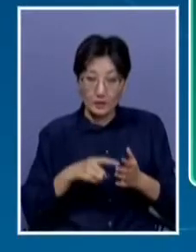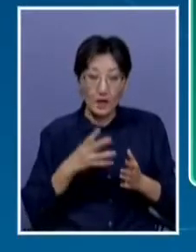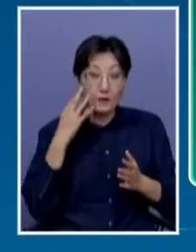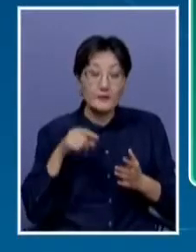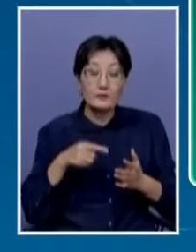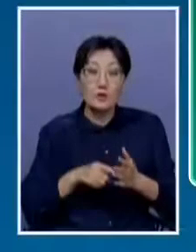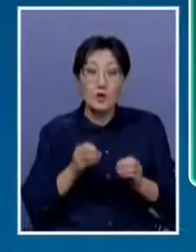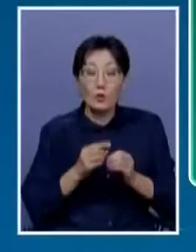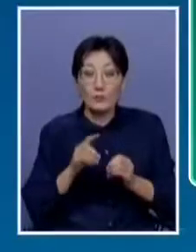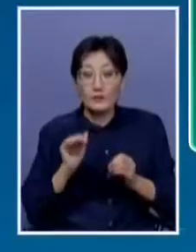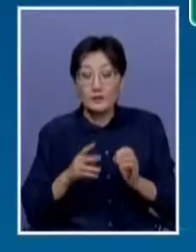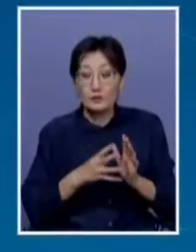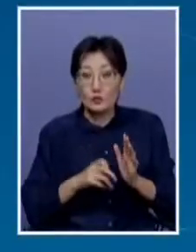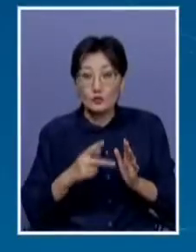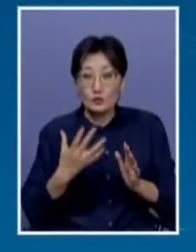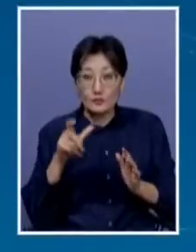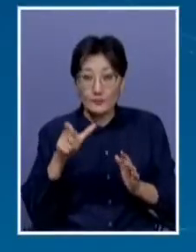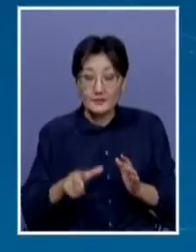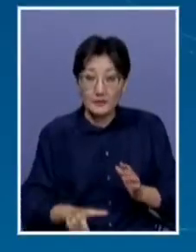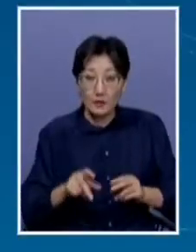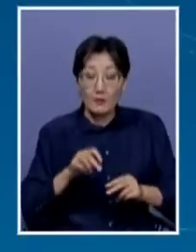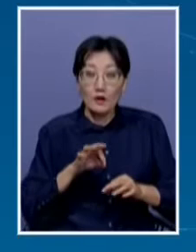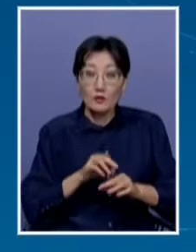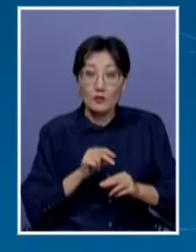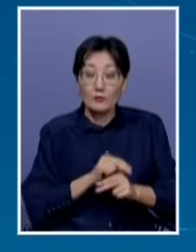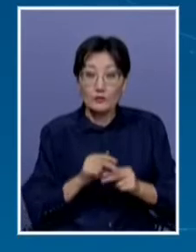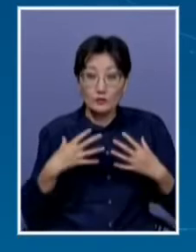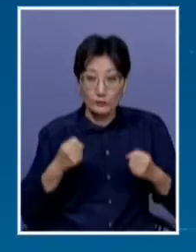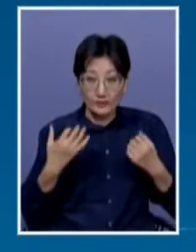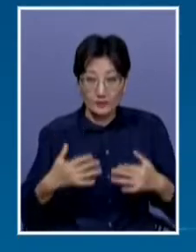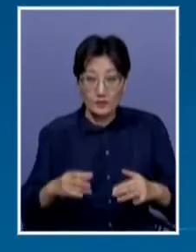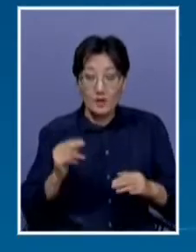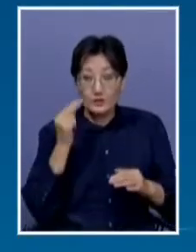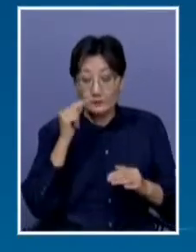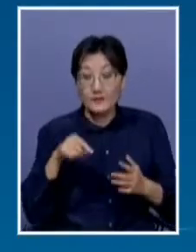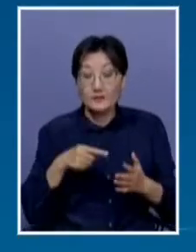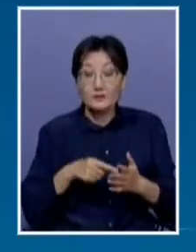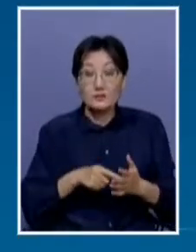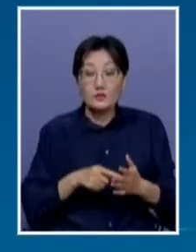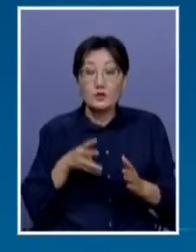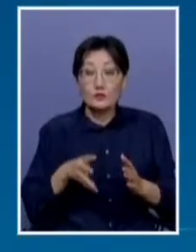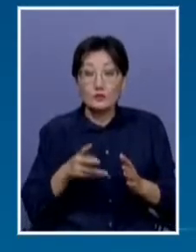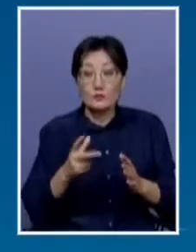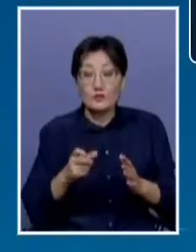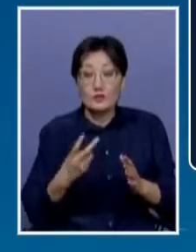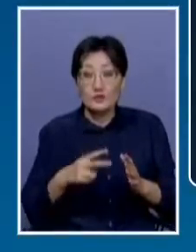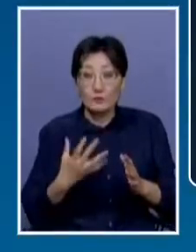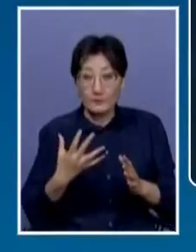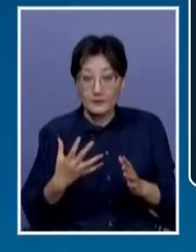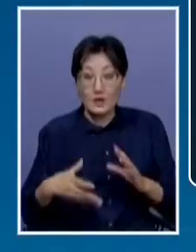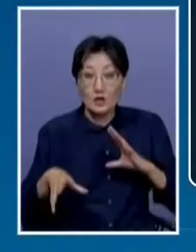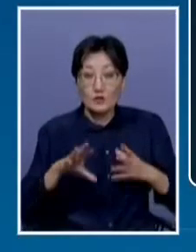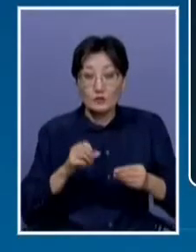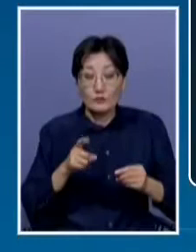Алматыда 11935 науқас аурудан құлан таза жазылып шықты. Ал Шымкентте бұл көрсеткіш 4325.